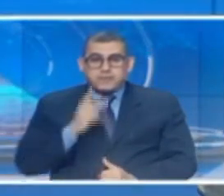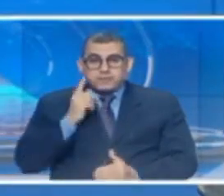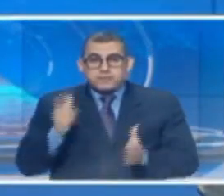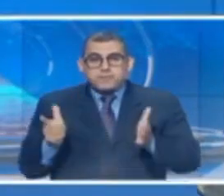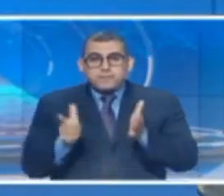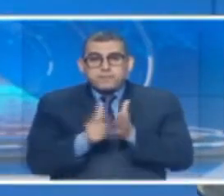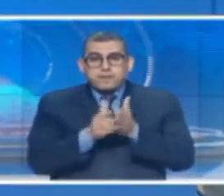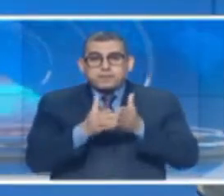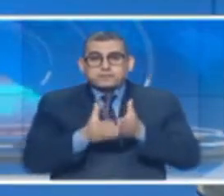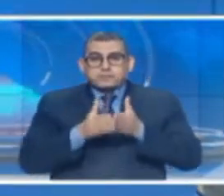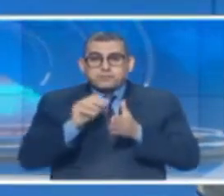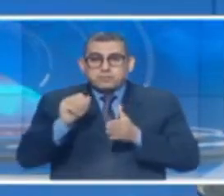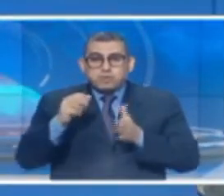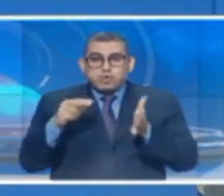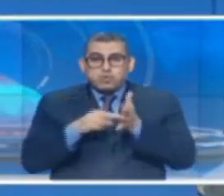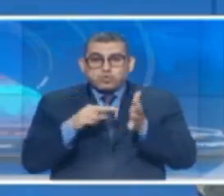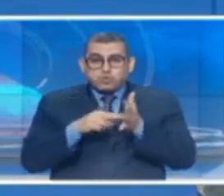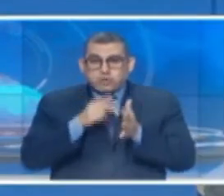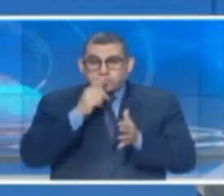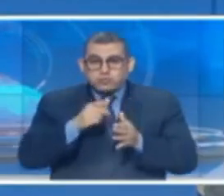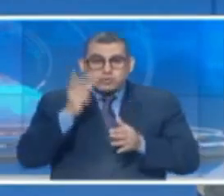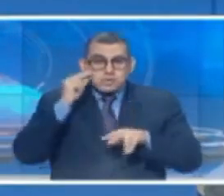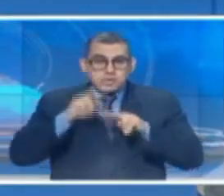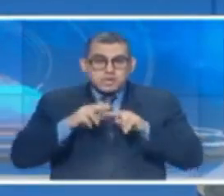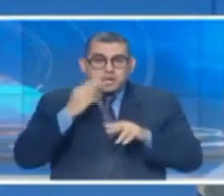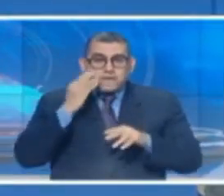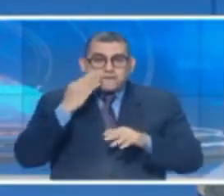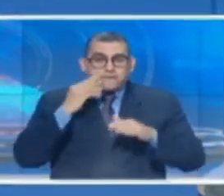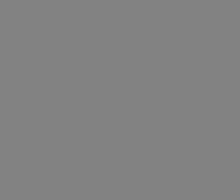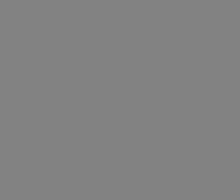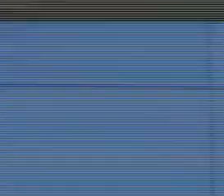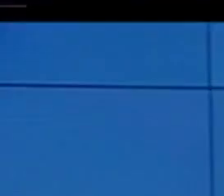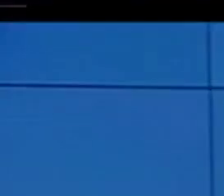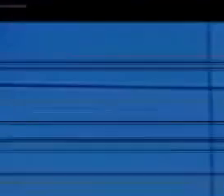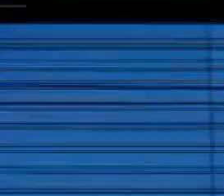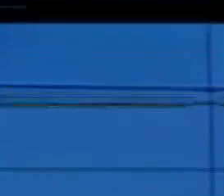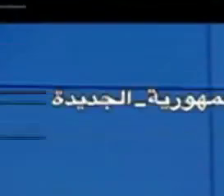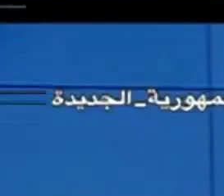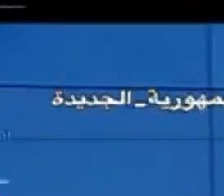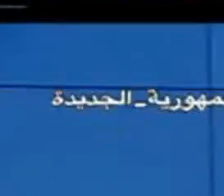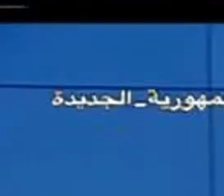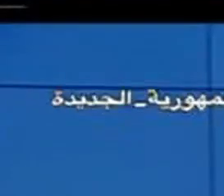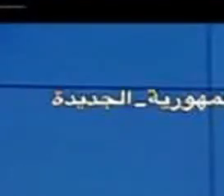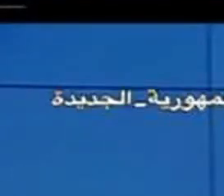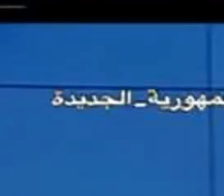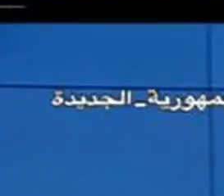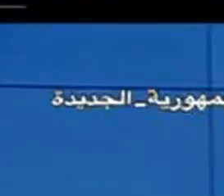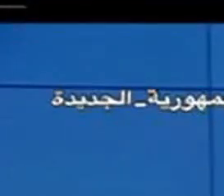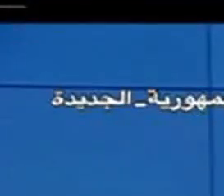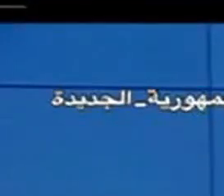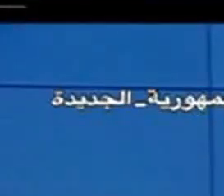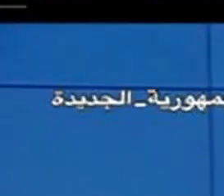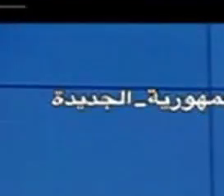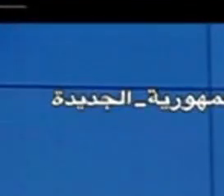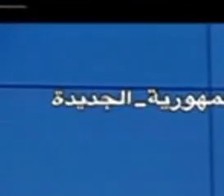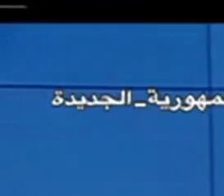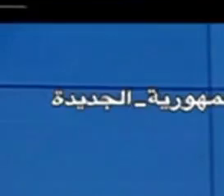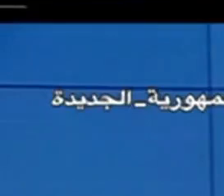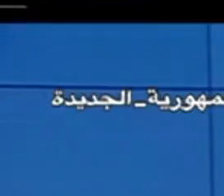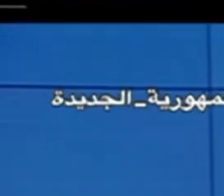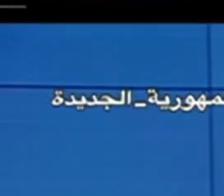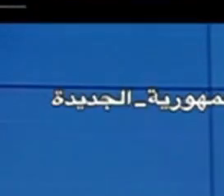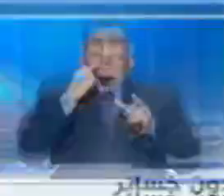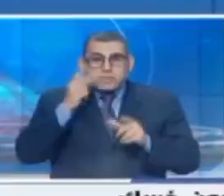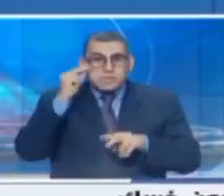تعرض ميناء اللاذقية السوري لهجوم إسرائيلي فجر اليوم، وذلك بحسب وكالة الأنباء السورية. وأوضحت الوكالة